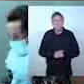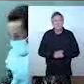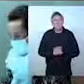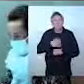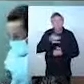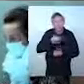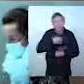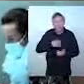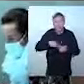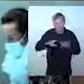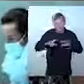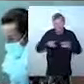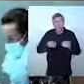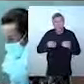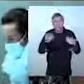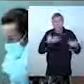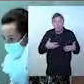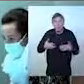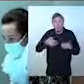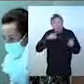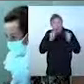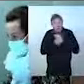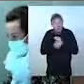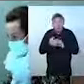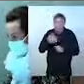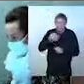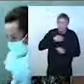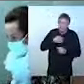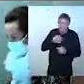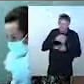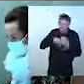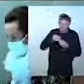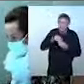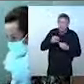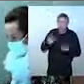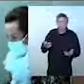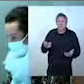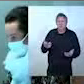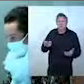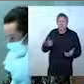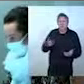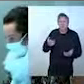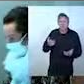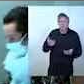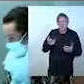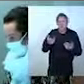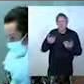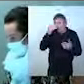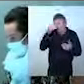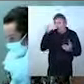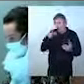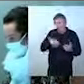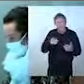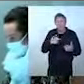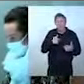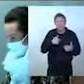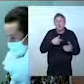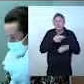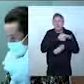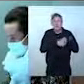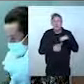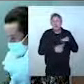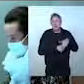travestis des chiffres qui ont été, pour le coup, là j'ai vraiment rien inventé, c'est le cabinet Klopfer qui les a produits,